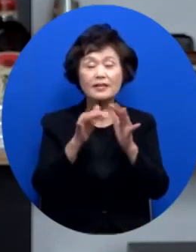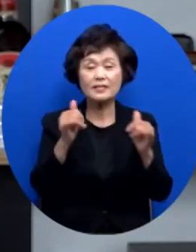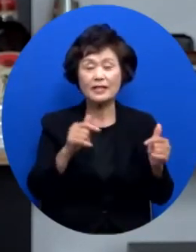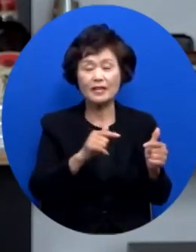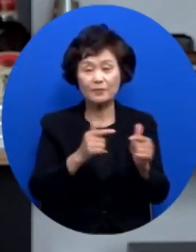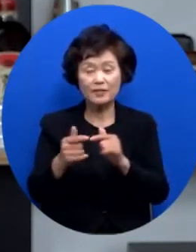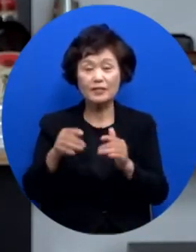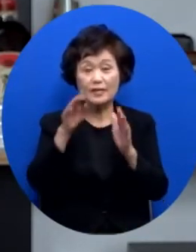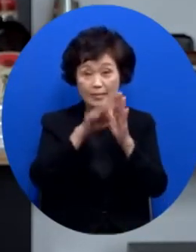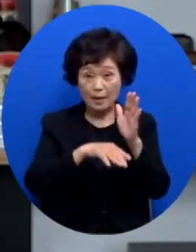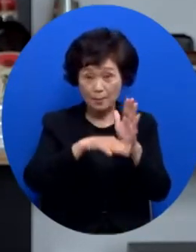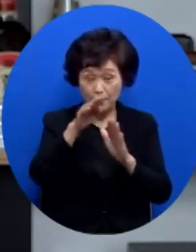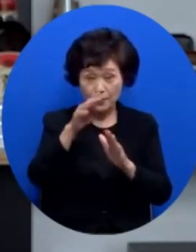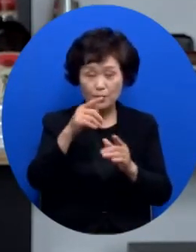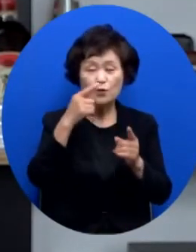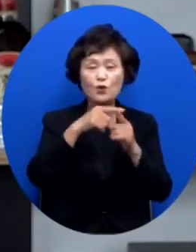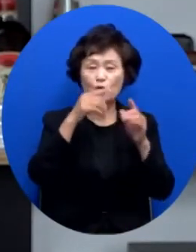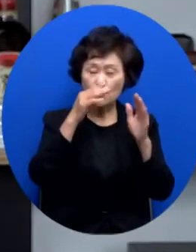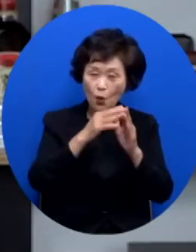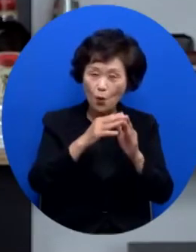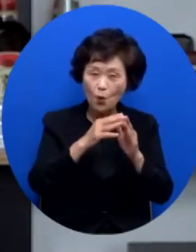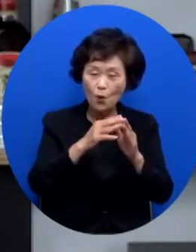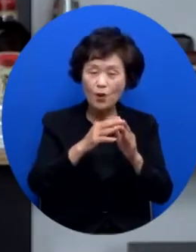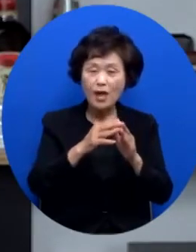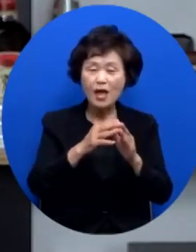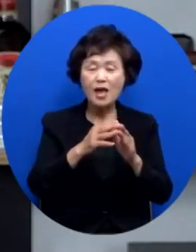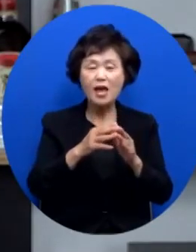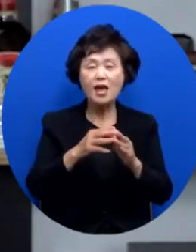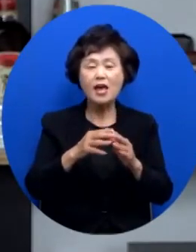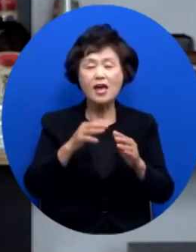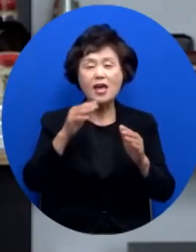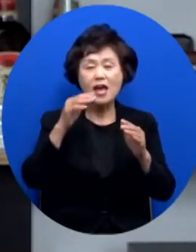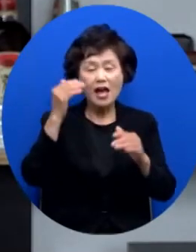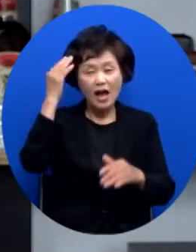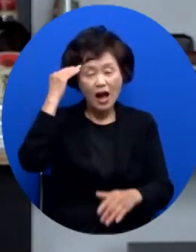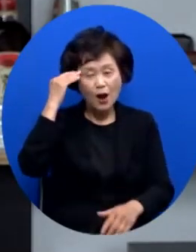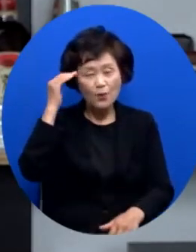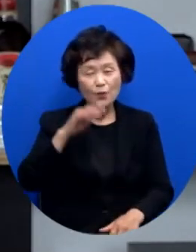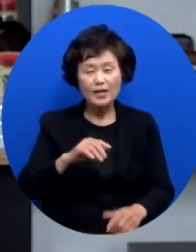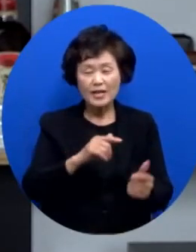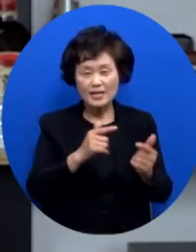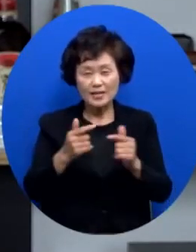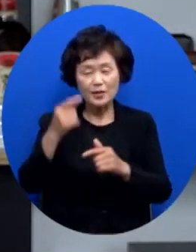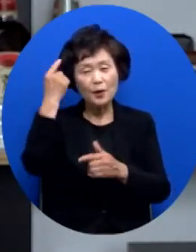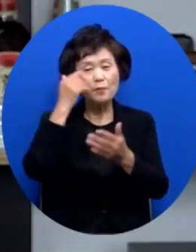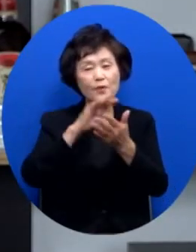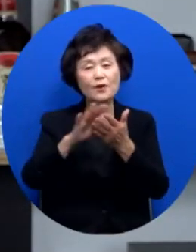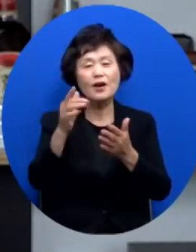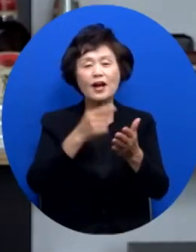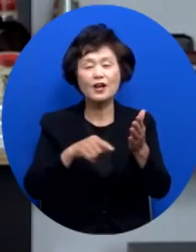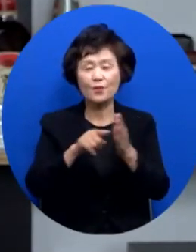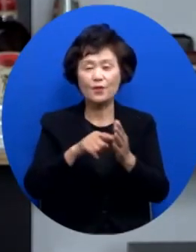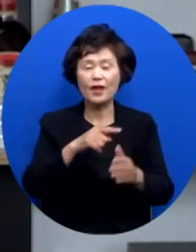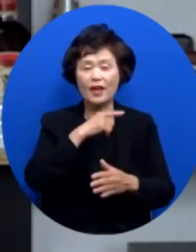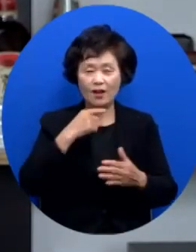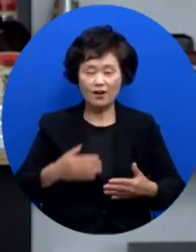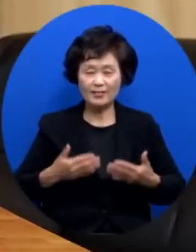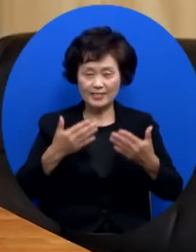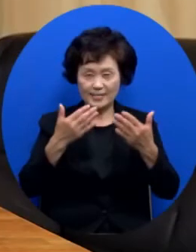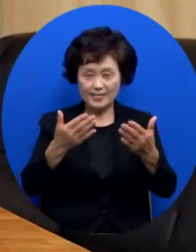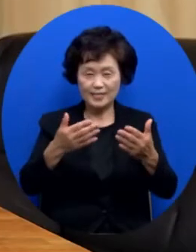평화, 혹은 또한 우리 남한 땅의 평화를 위해서 헌신해야 되지 않을까, 그런 생각을 가지고